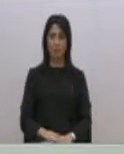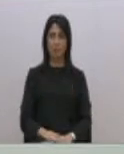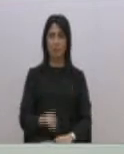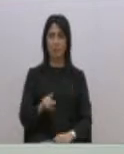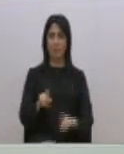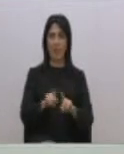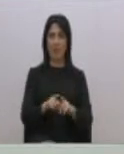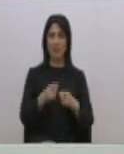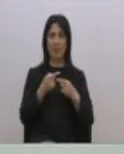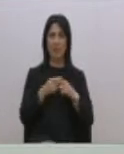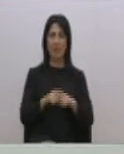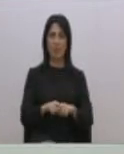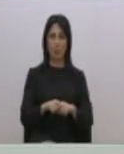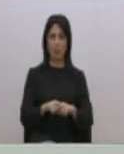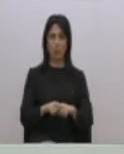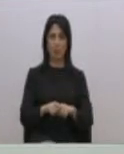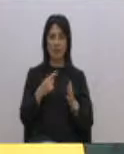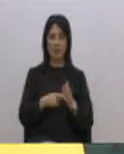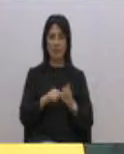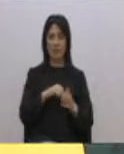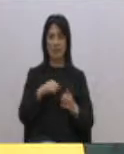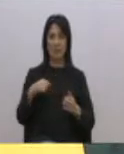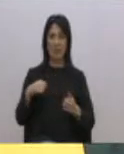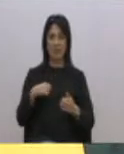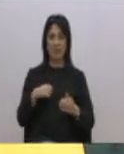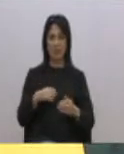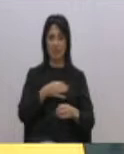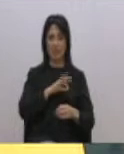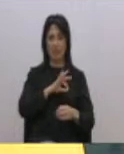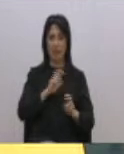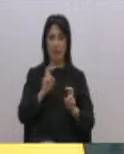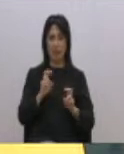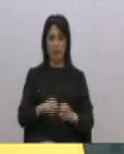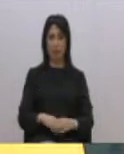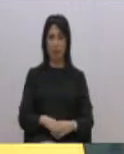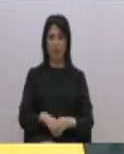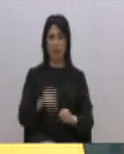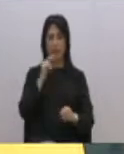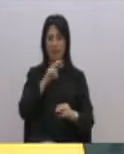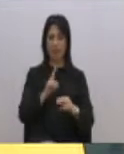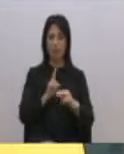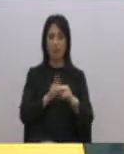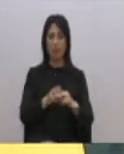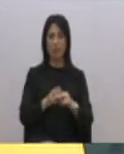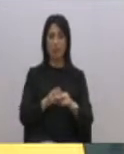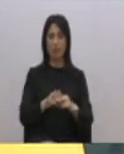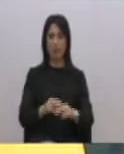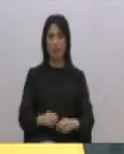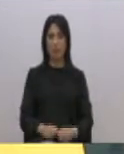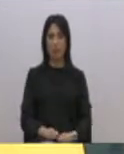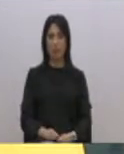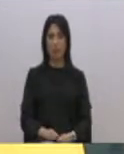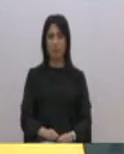acas tehnic urat, ideverhal sus, sa agento, danașalos, prevenții,